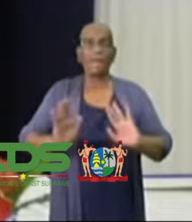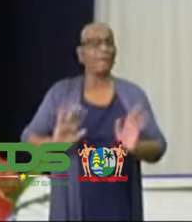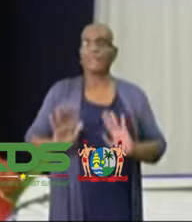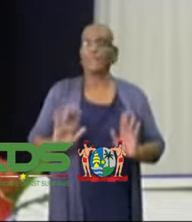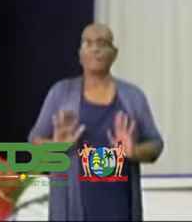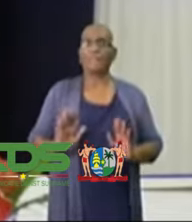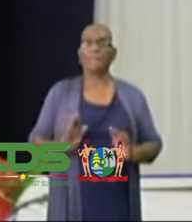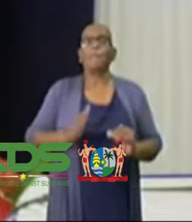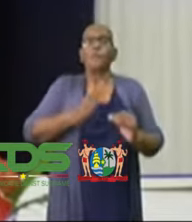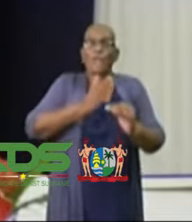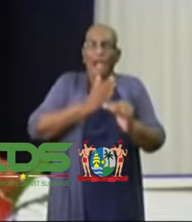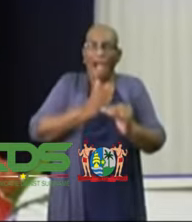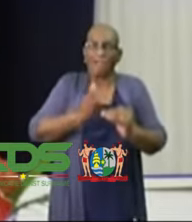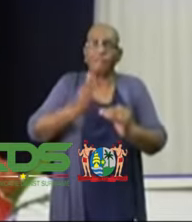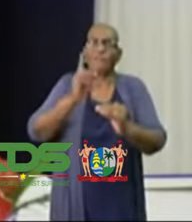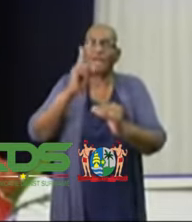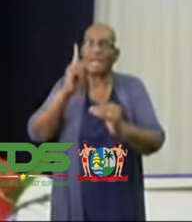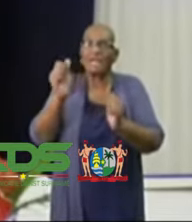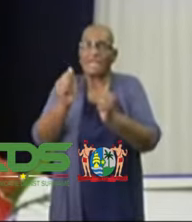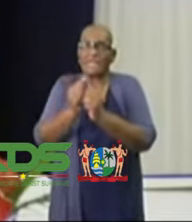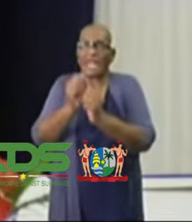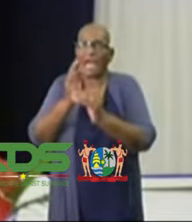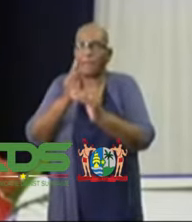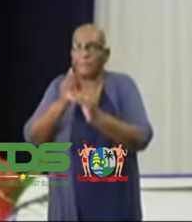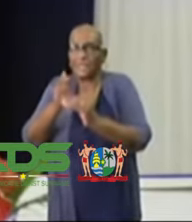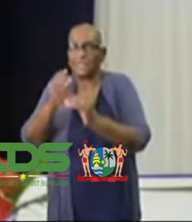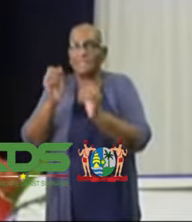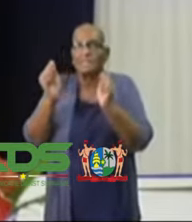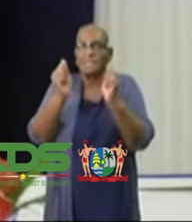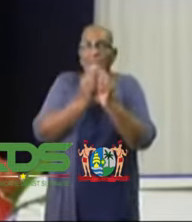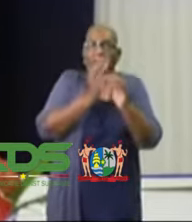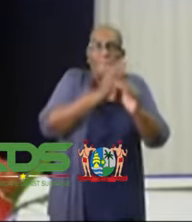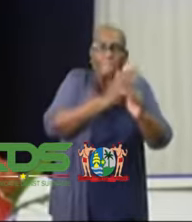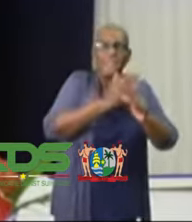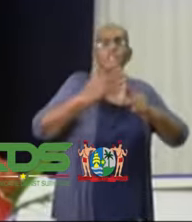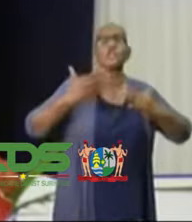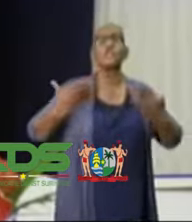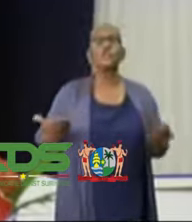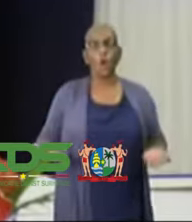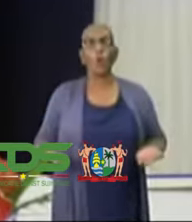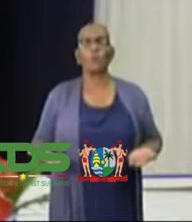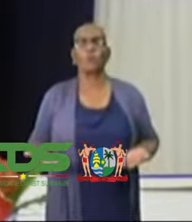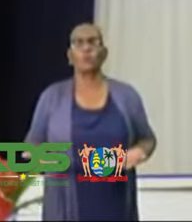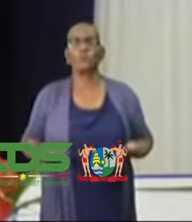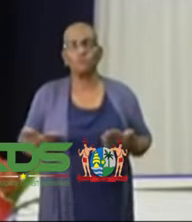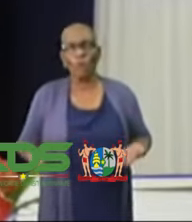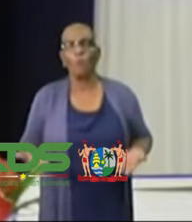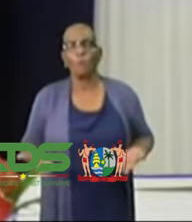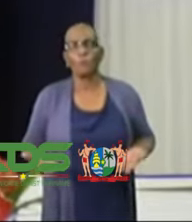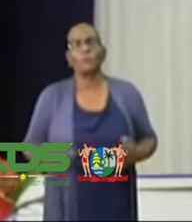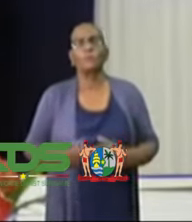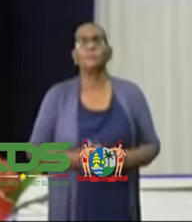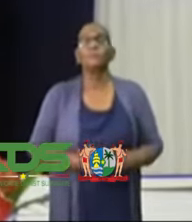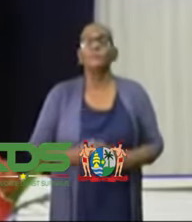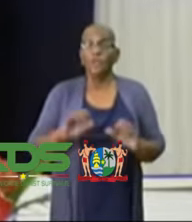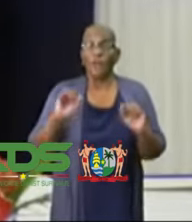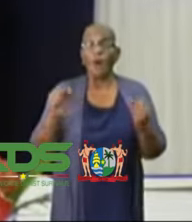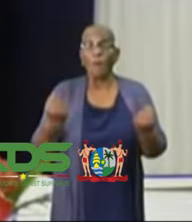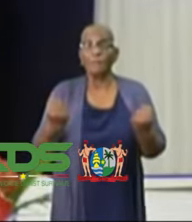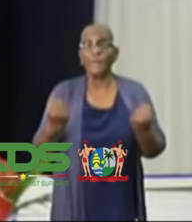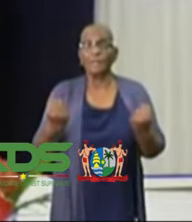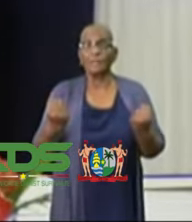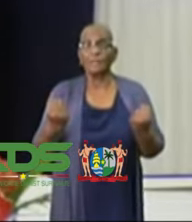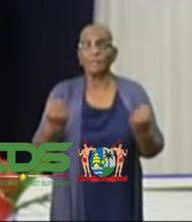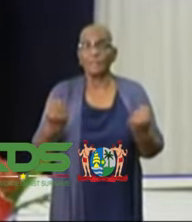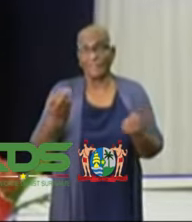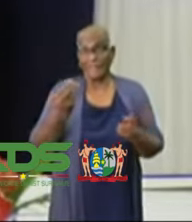zijn bestemd voor die betalingsbalanssteun. Het is bestemd voor de centrale bank, de Kona UNO. Omdat daar die